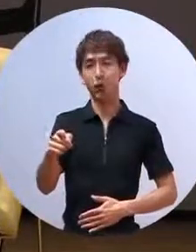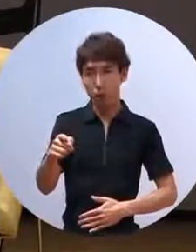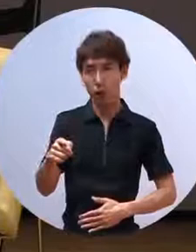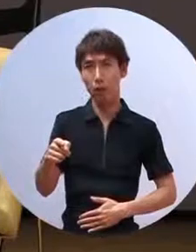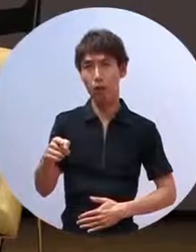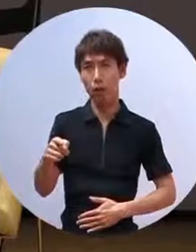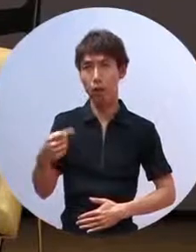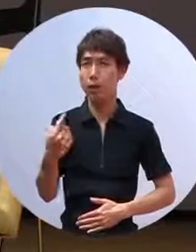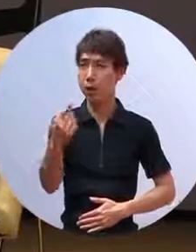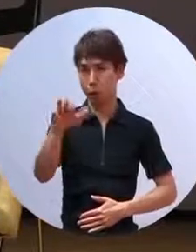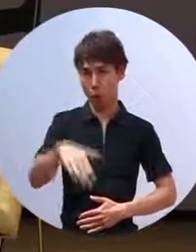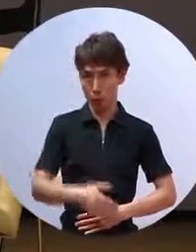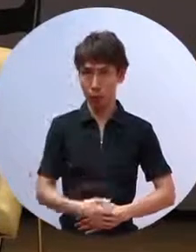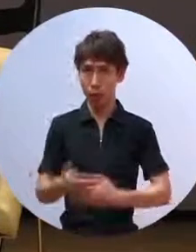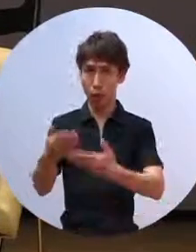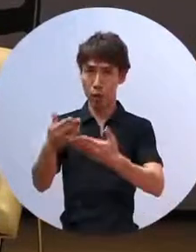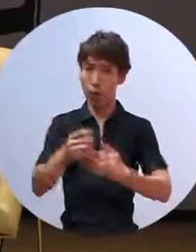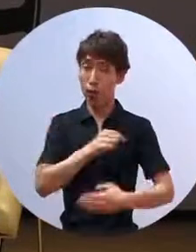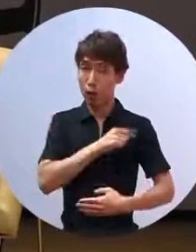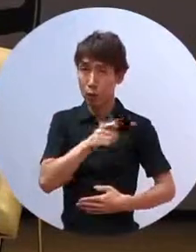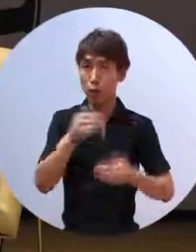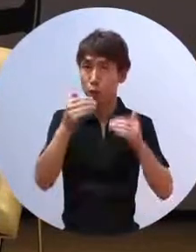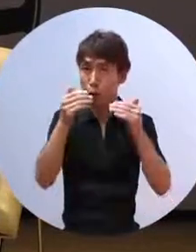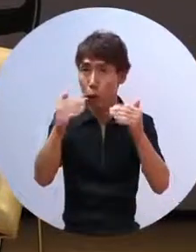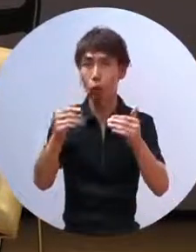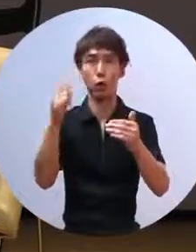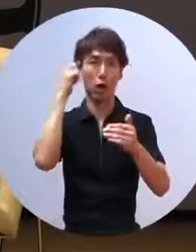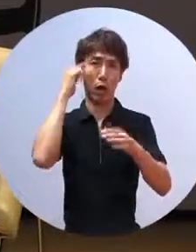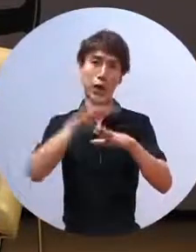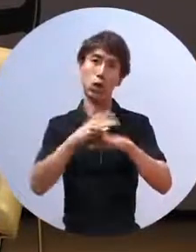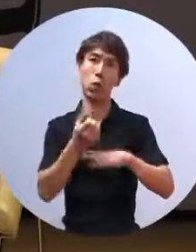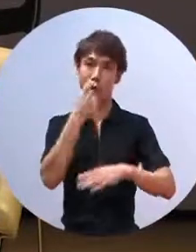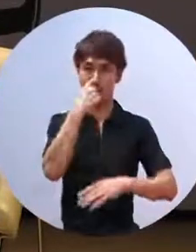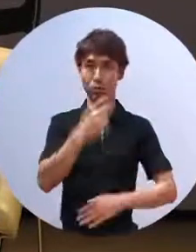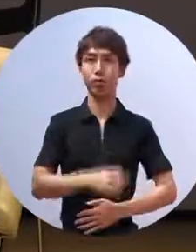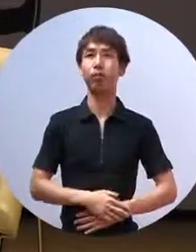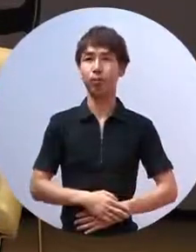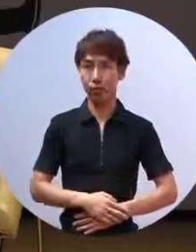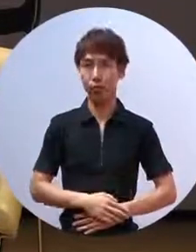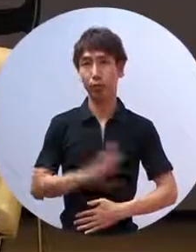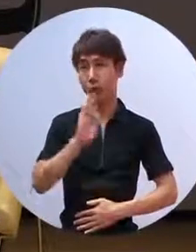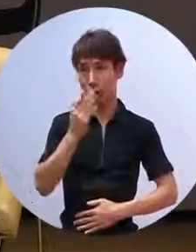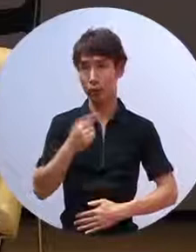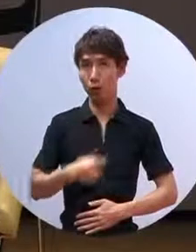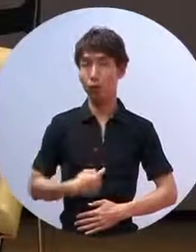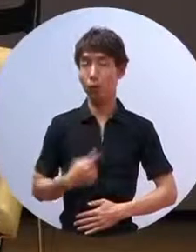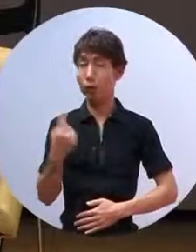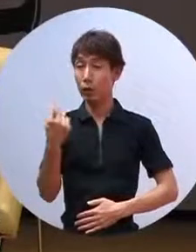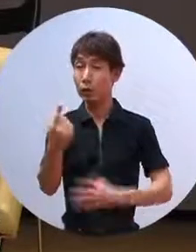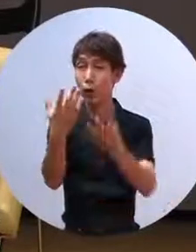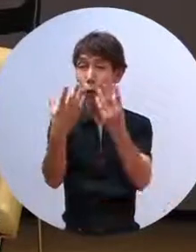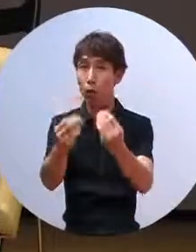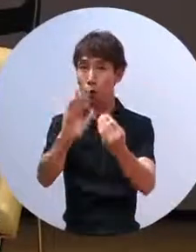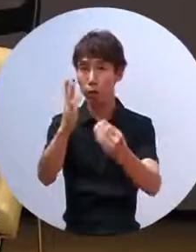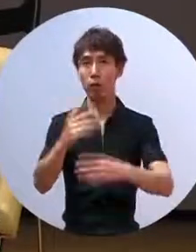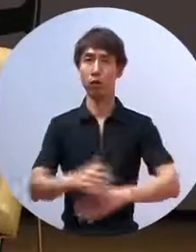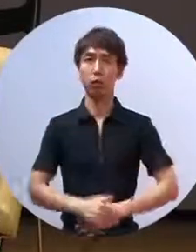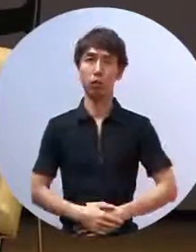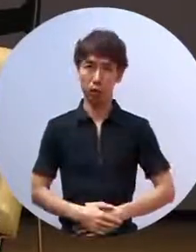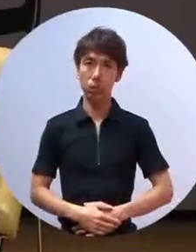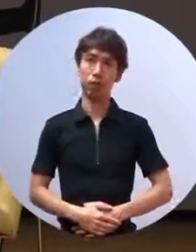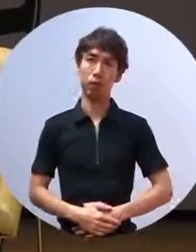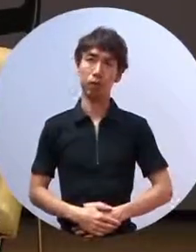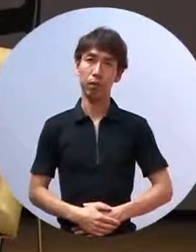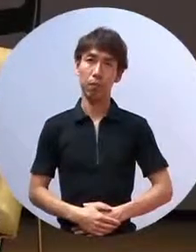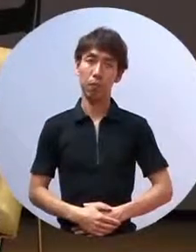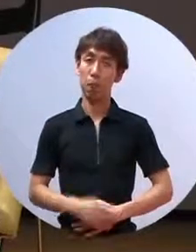。これからも積極的に進めようとこんな考えをしているんですけれど、ただ行って終わりではなく